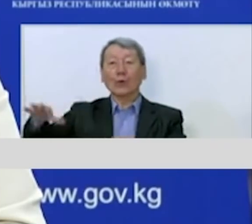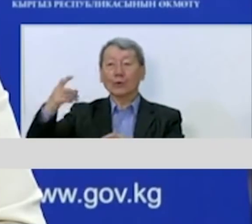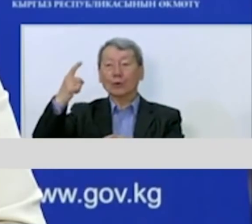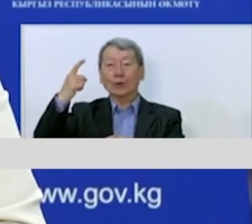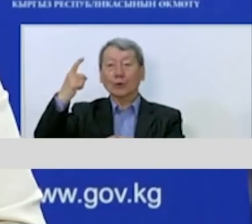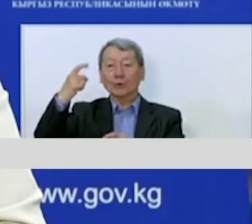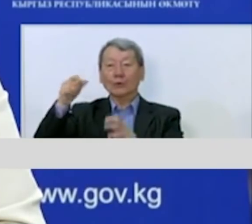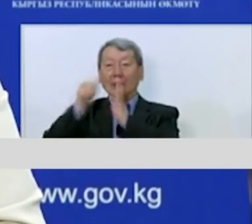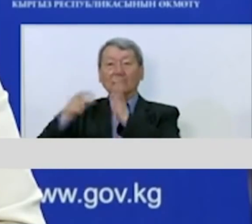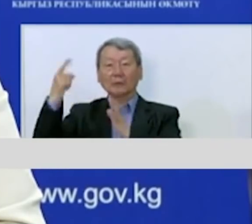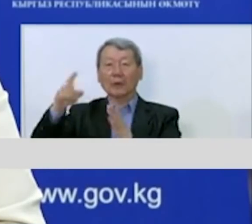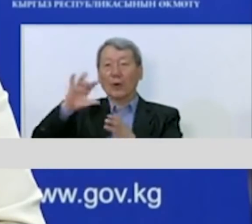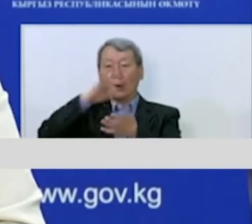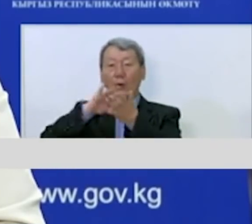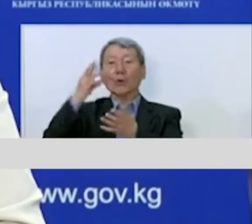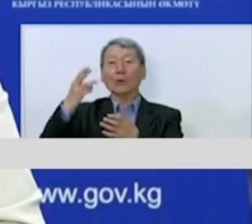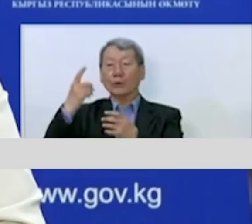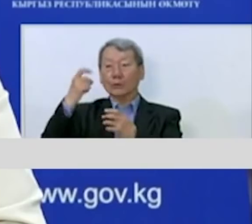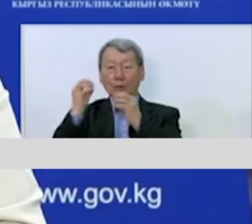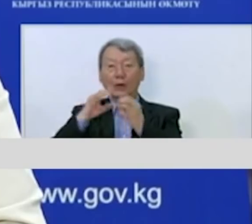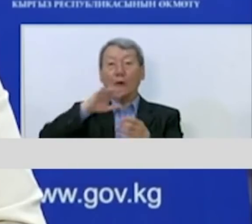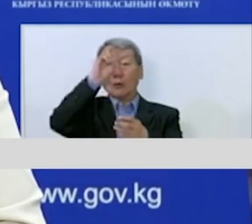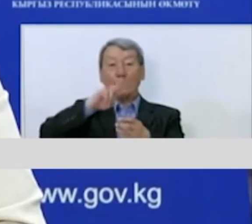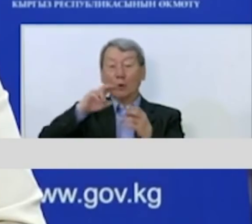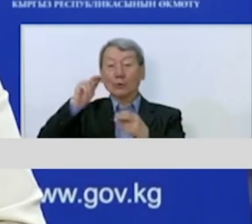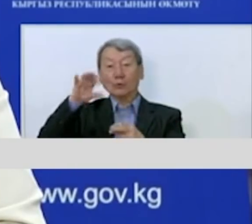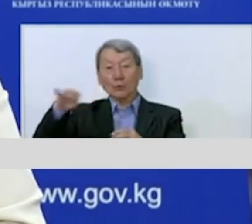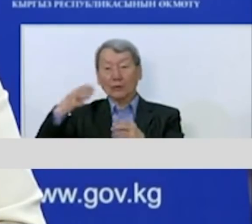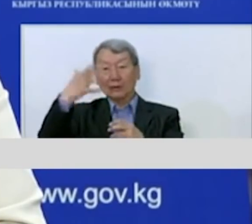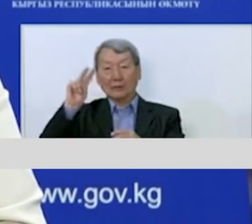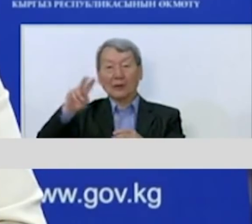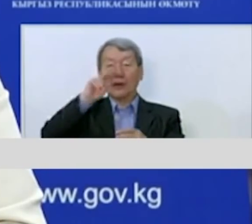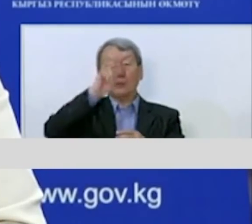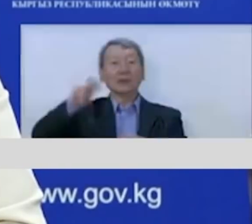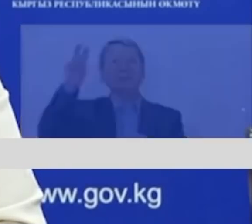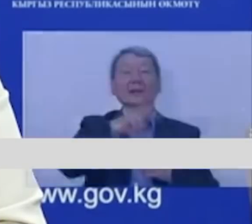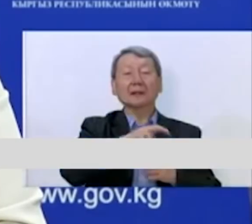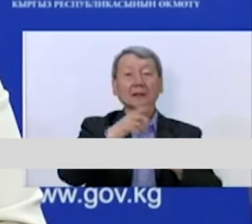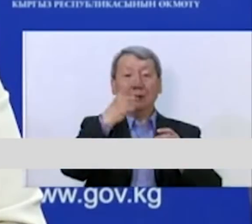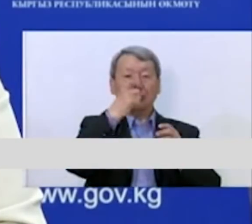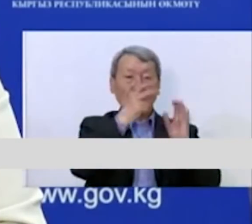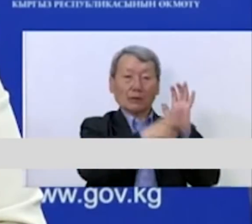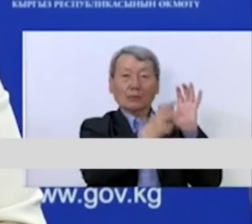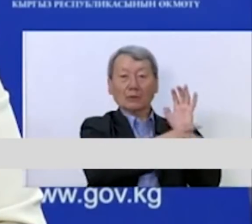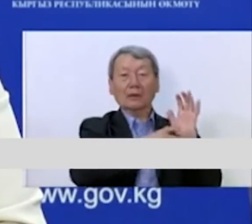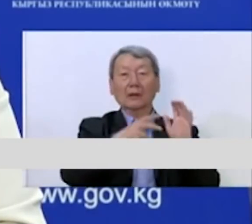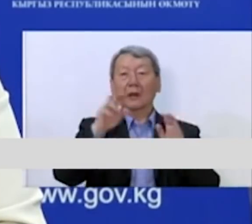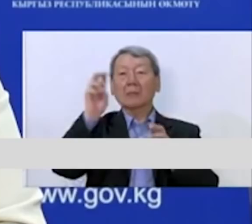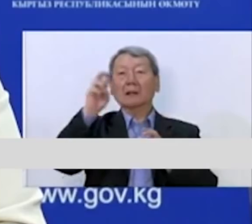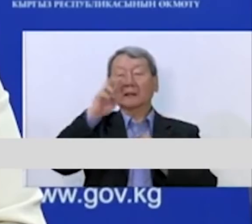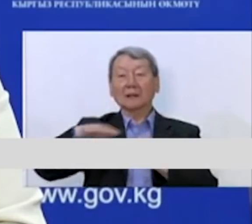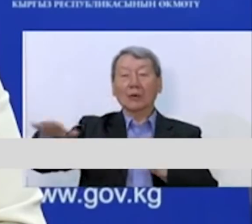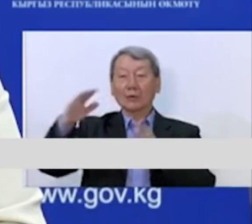областында 161, Ош шаары боюнча 110, Чүй областында 52, Бишкек шаары 180,